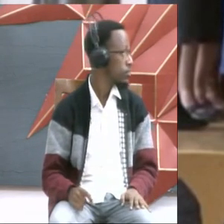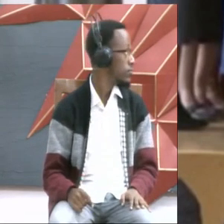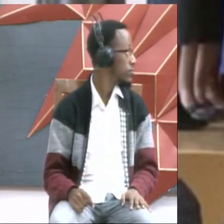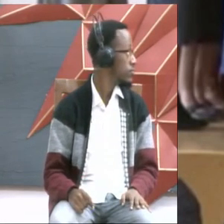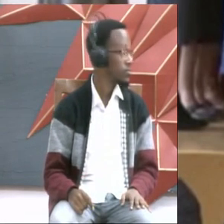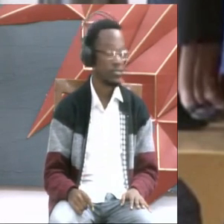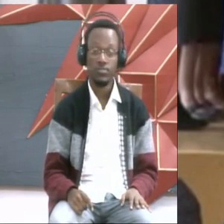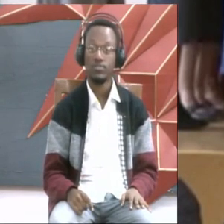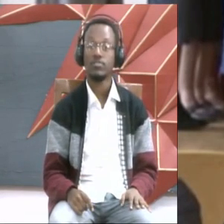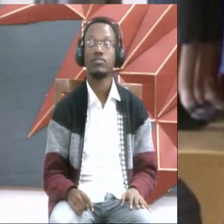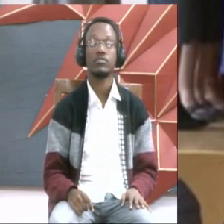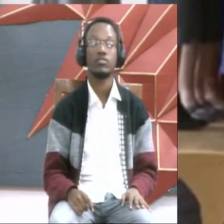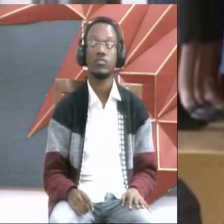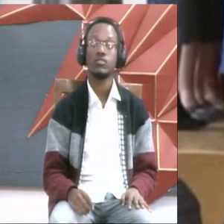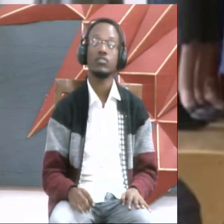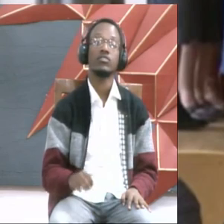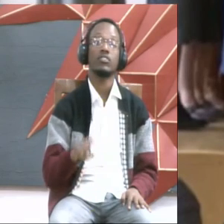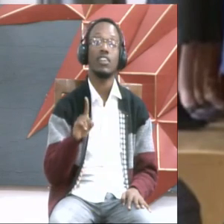Revenir à la Bible.